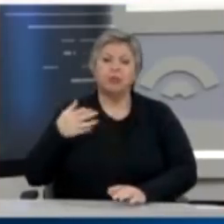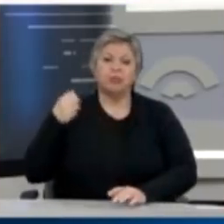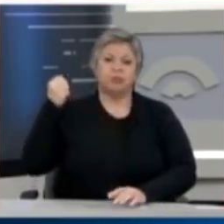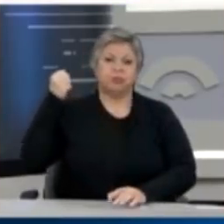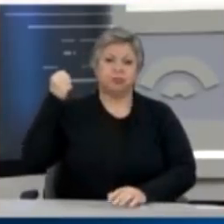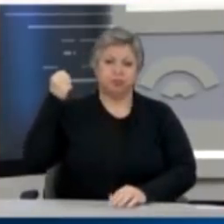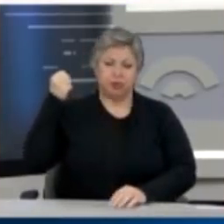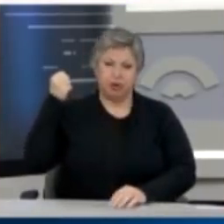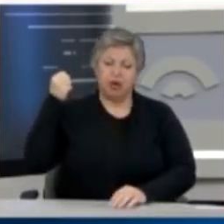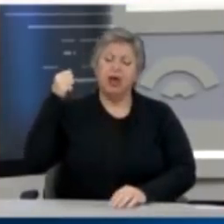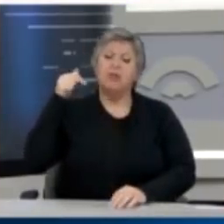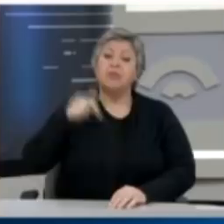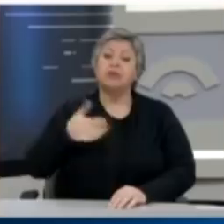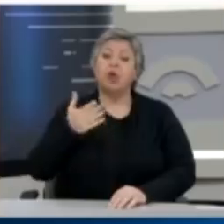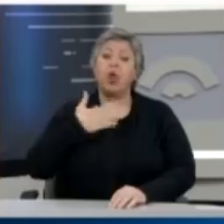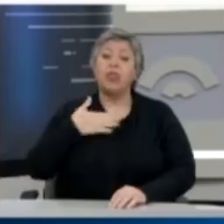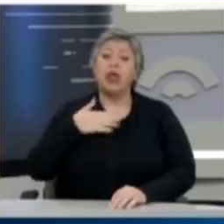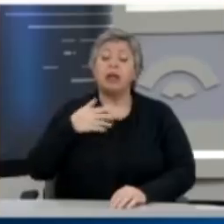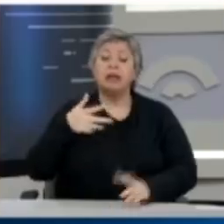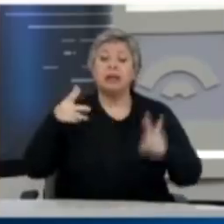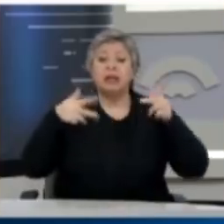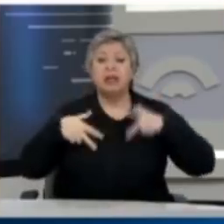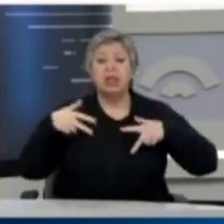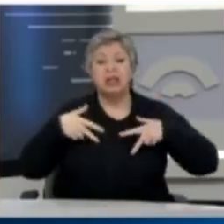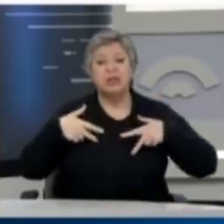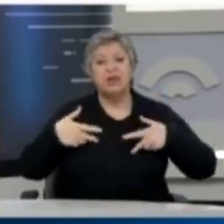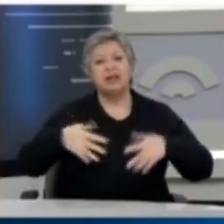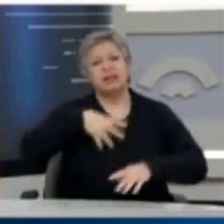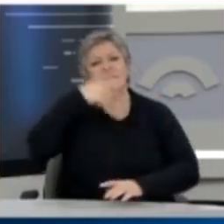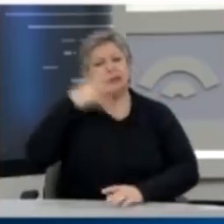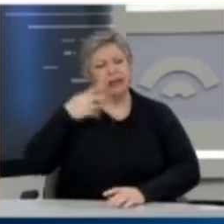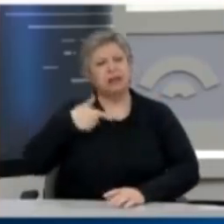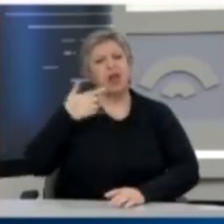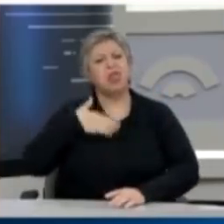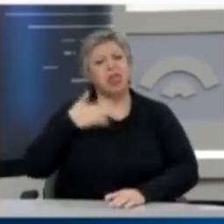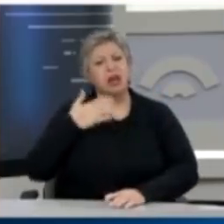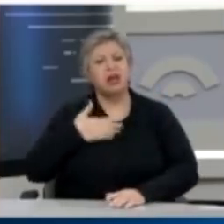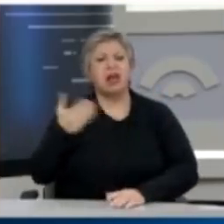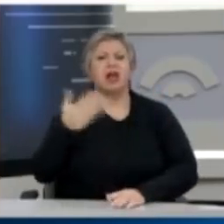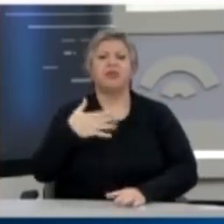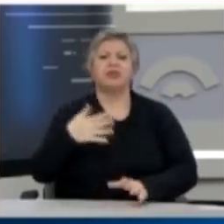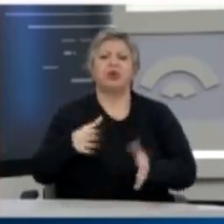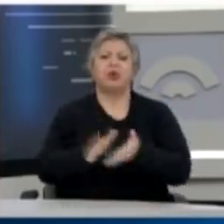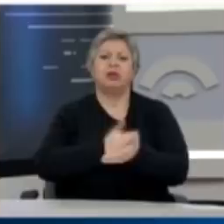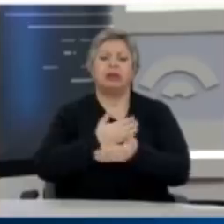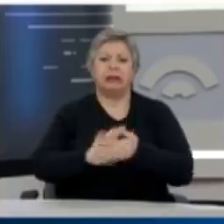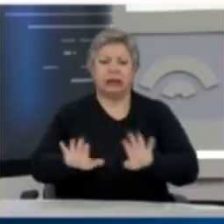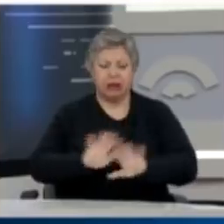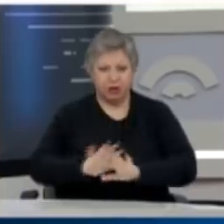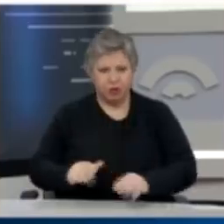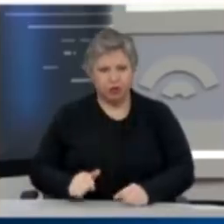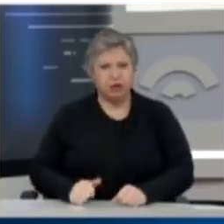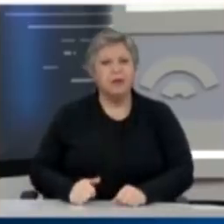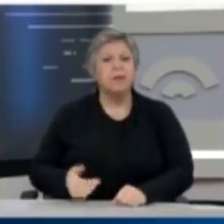που θέλει να κλείσει η κυβέρνηση του ΣΥΡΙΖΑ, όπως άλλωστε μας είπε και ο κύριος Πρωθυπουργός, ζητώντας